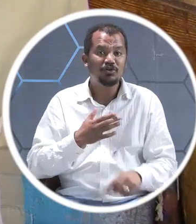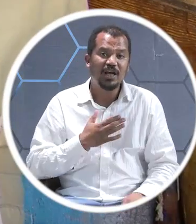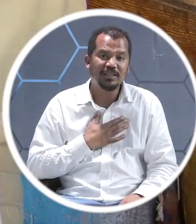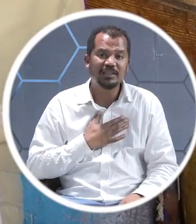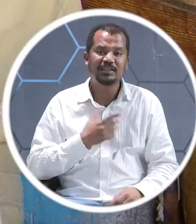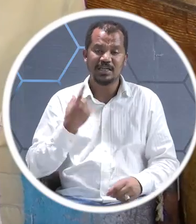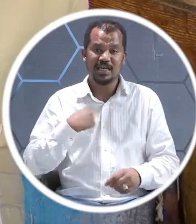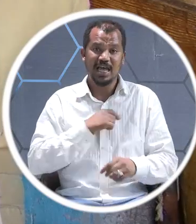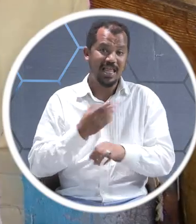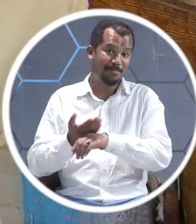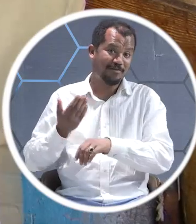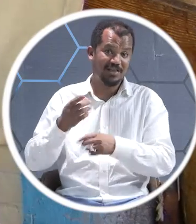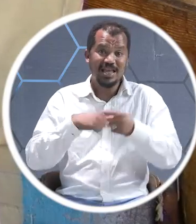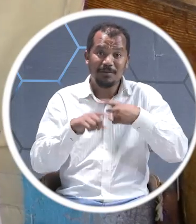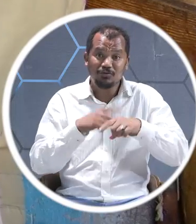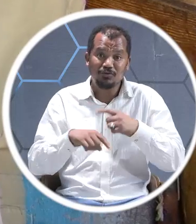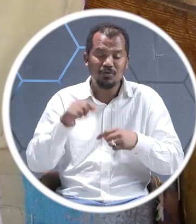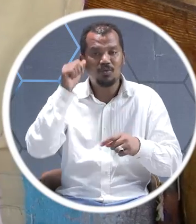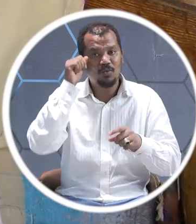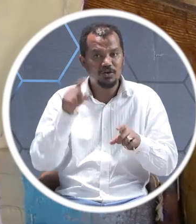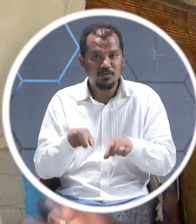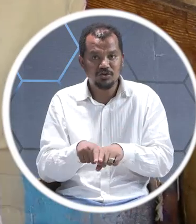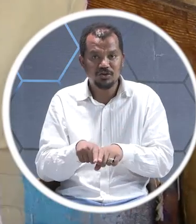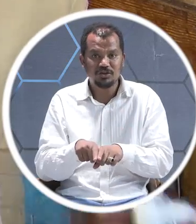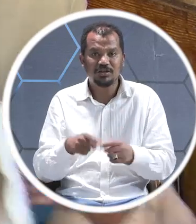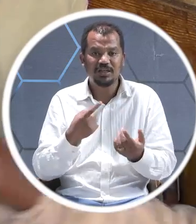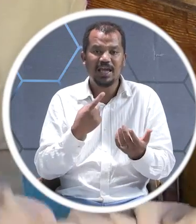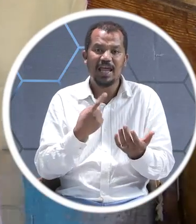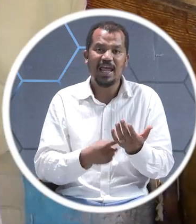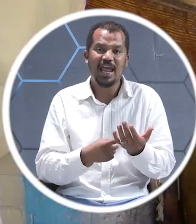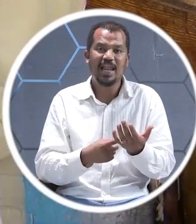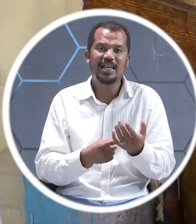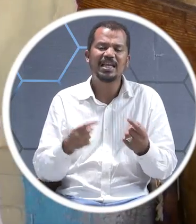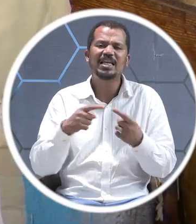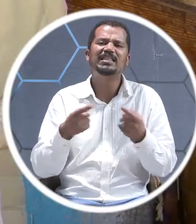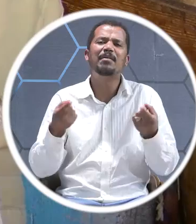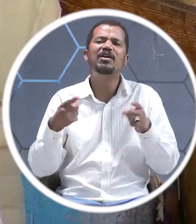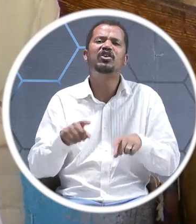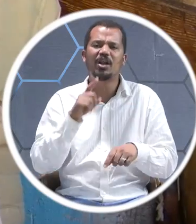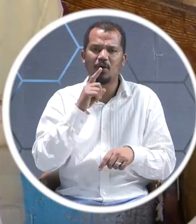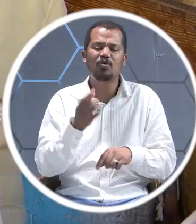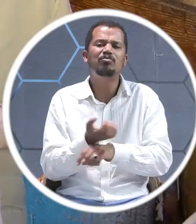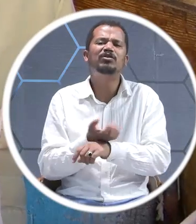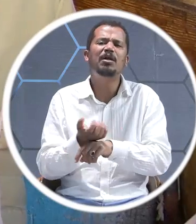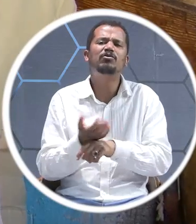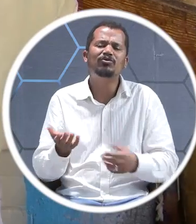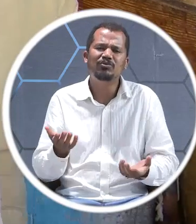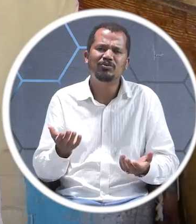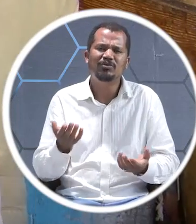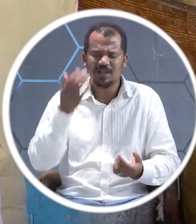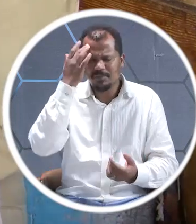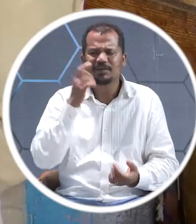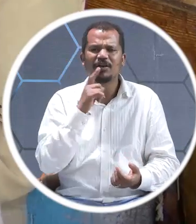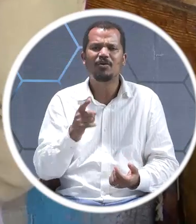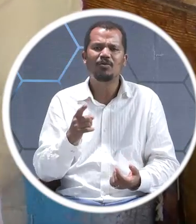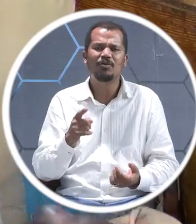ወንድሞቻችን ከኛ ቀደም ብለው የመጡ ወንድሞች እንደዚህ ነገር እስከመቼ ድረስ ነው ልመና